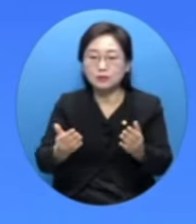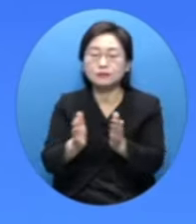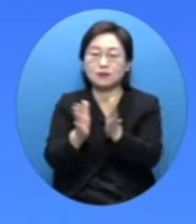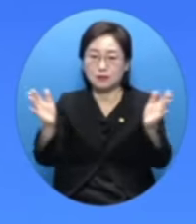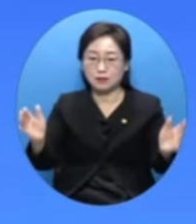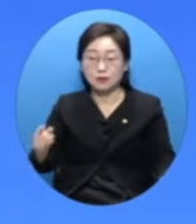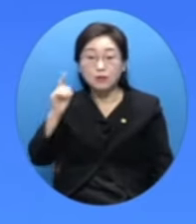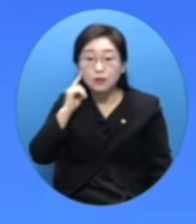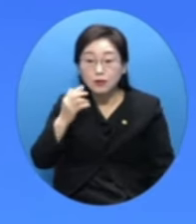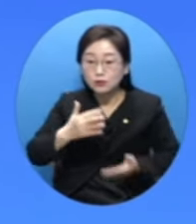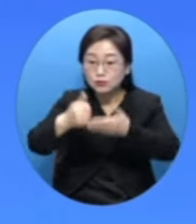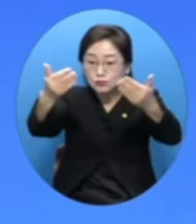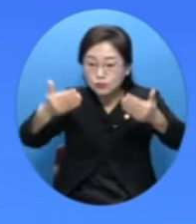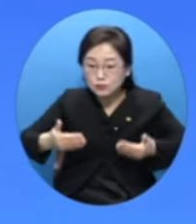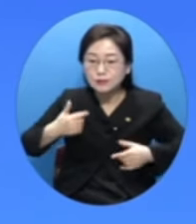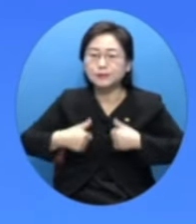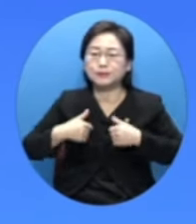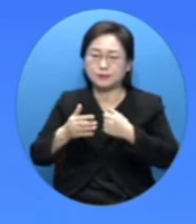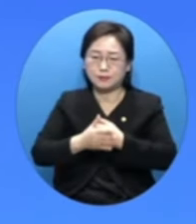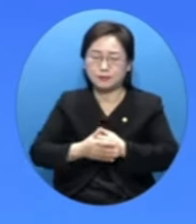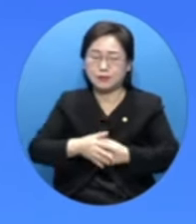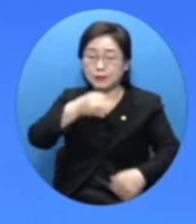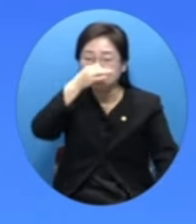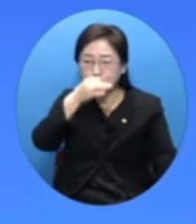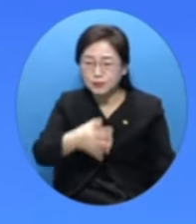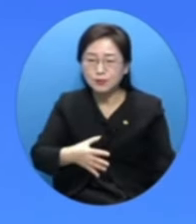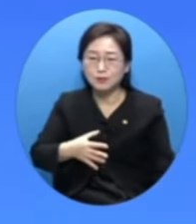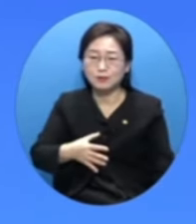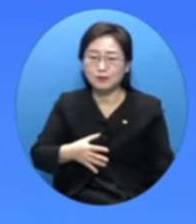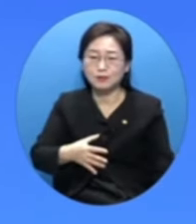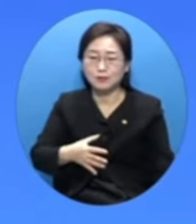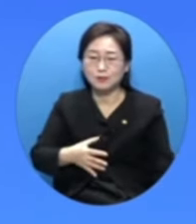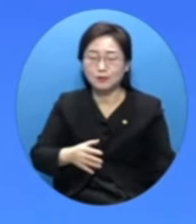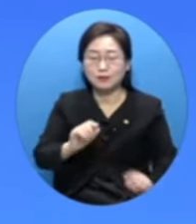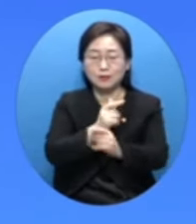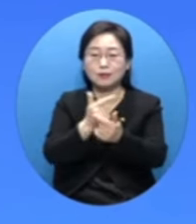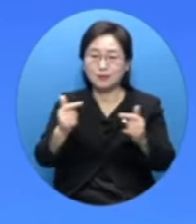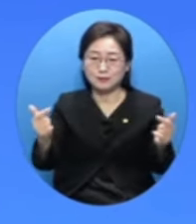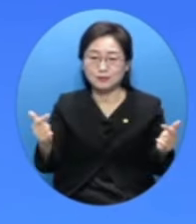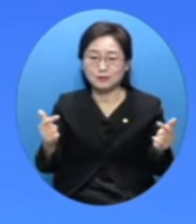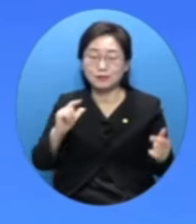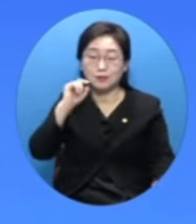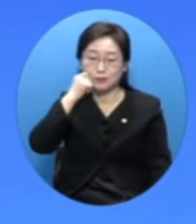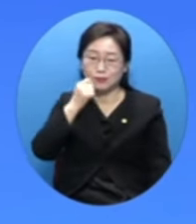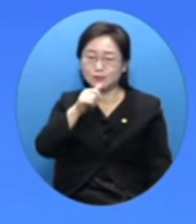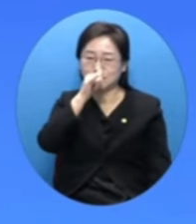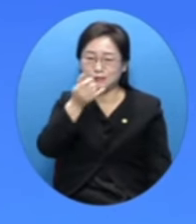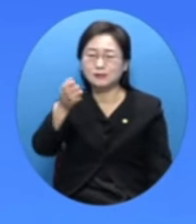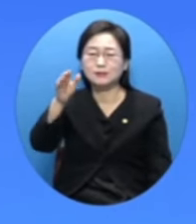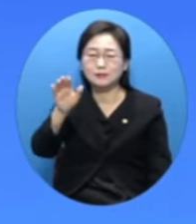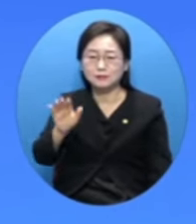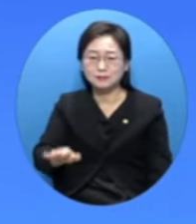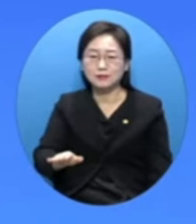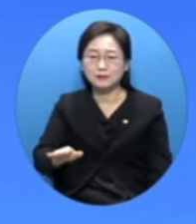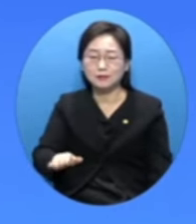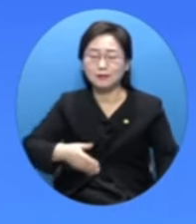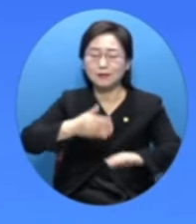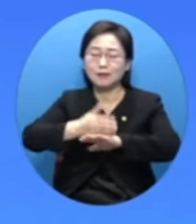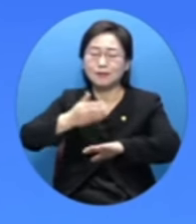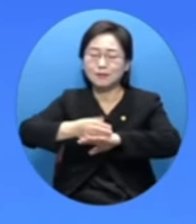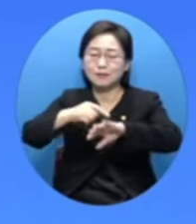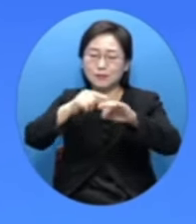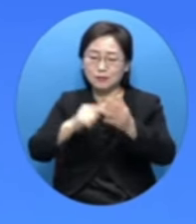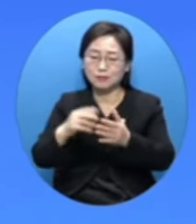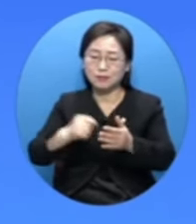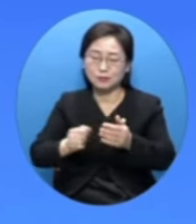주님이신 기쁨이 있기 때문에 힘들고 또 여러 가지 어려운 일이 생겨나도 감사함으로 섬기는